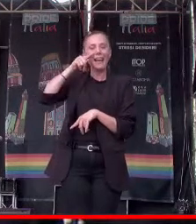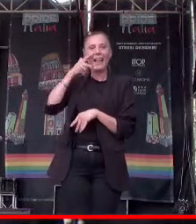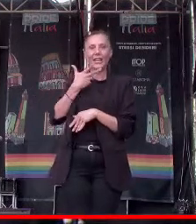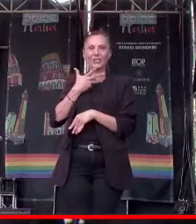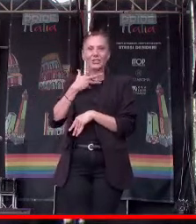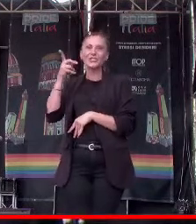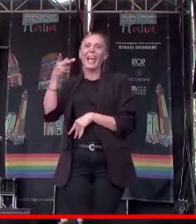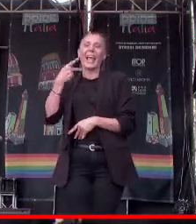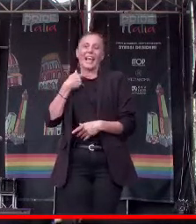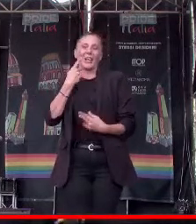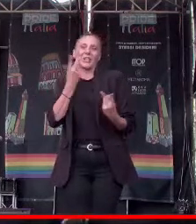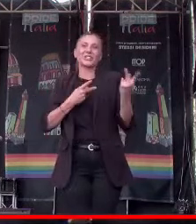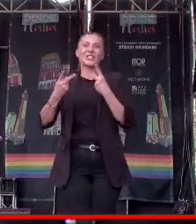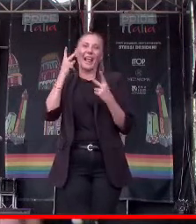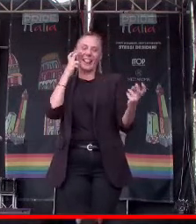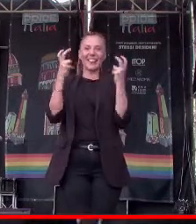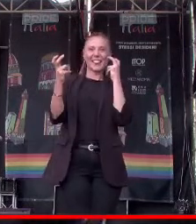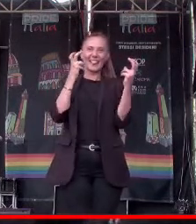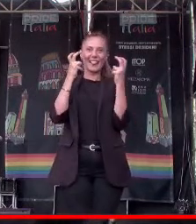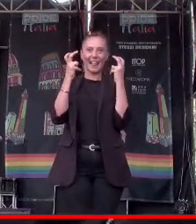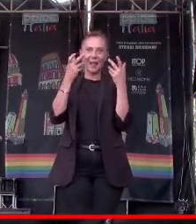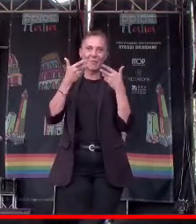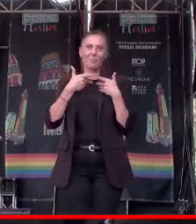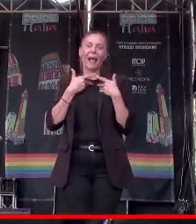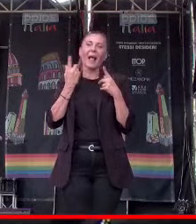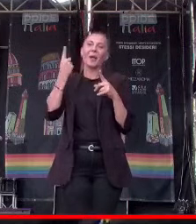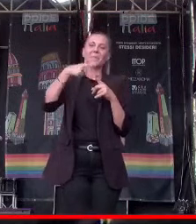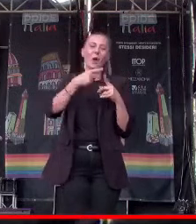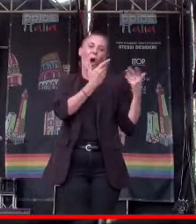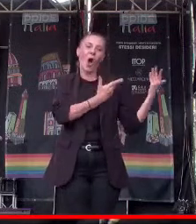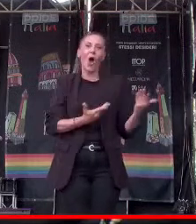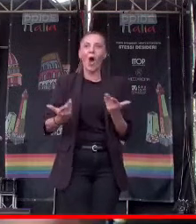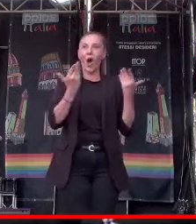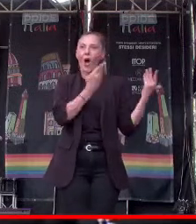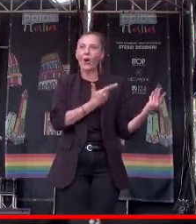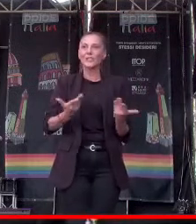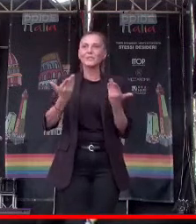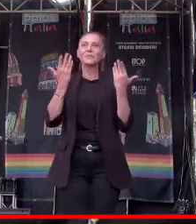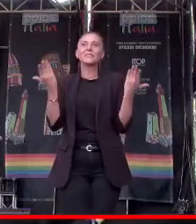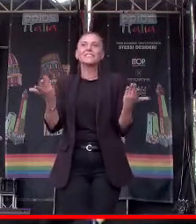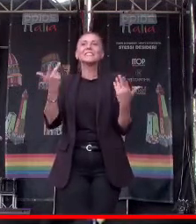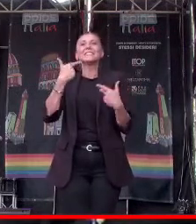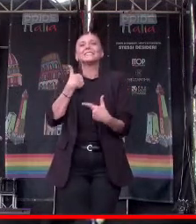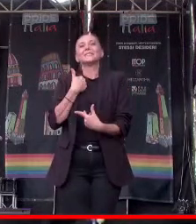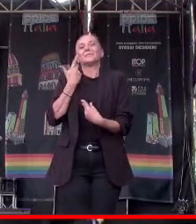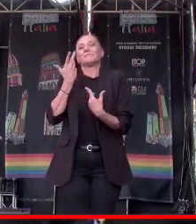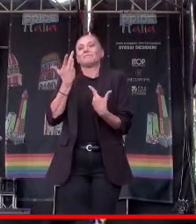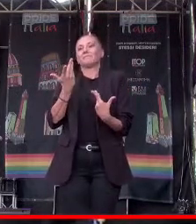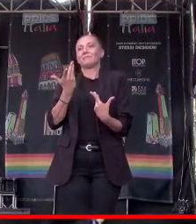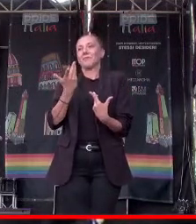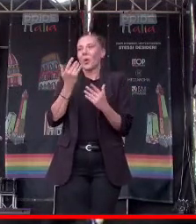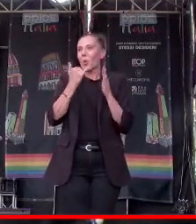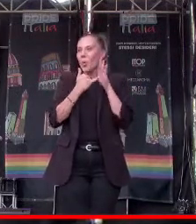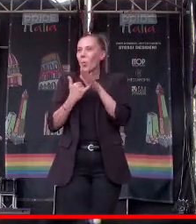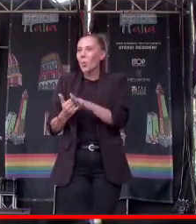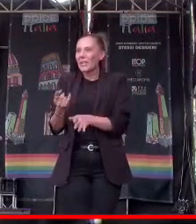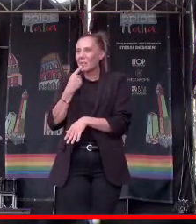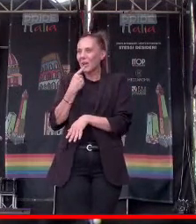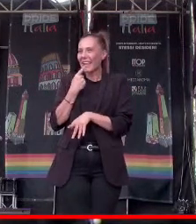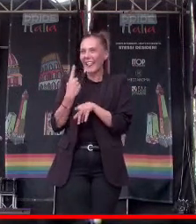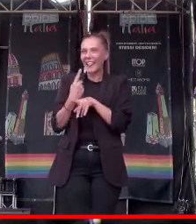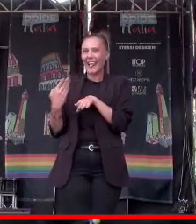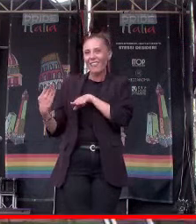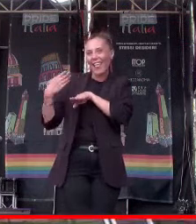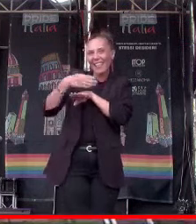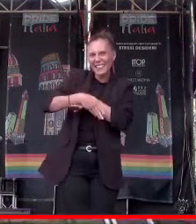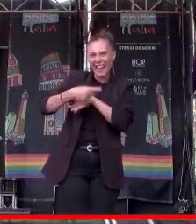il simpatico, lo faranno anche i nostri ospiti. E niente, chiediamone conto, chi è l'ultimo che deve entrare tra di